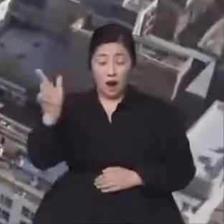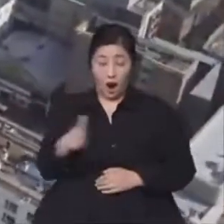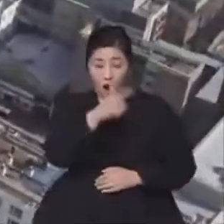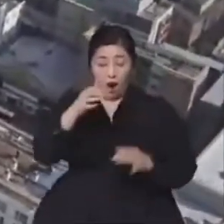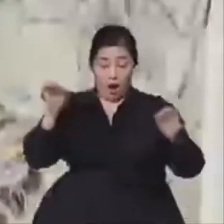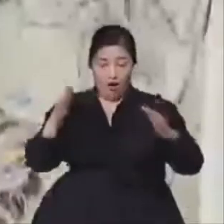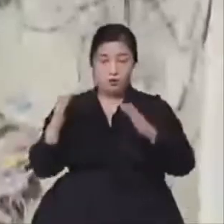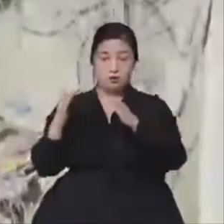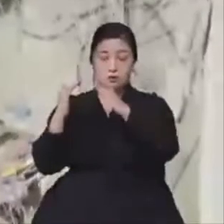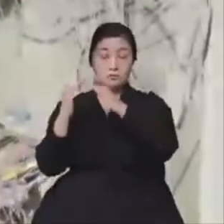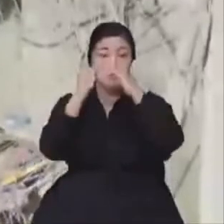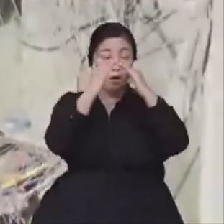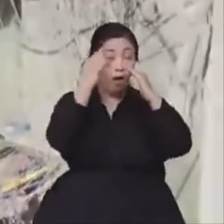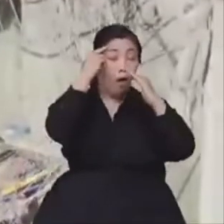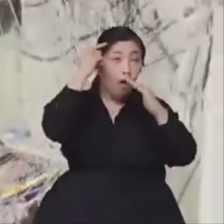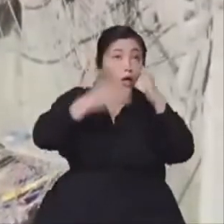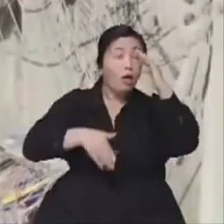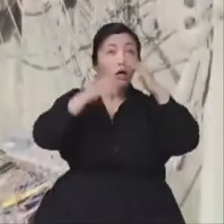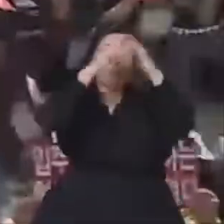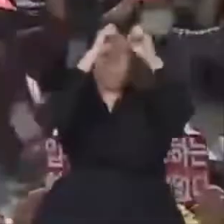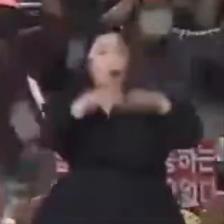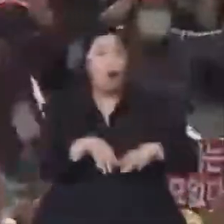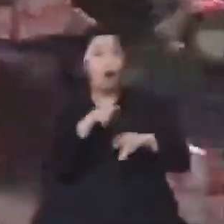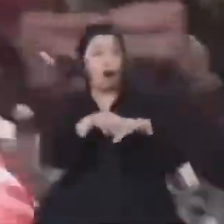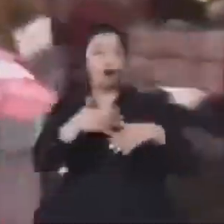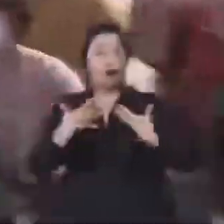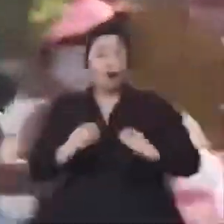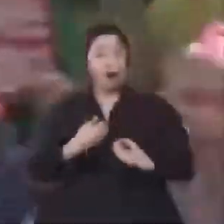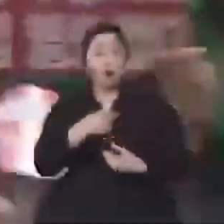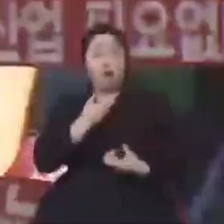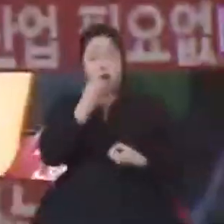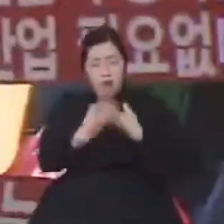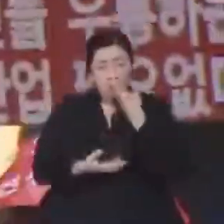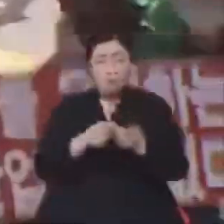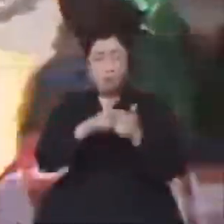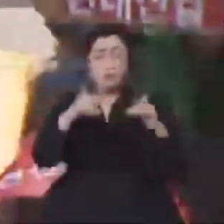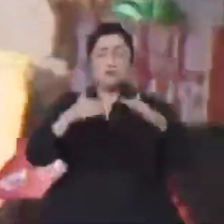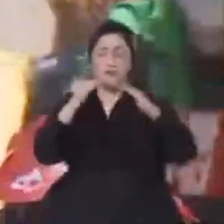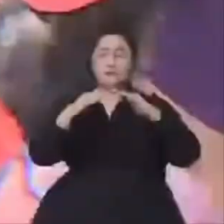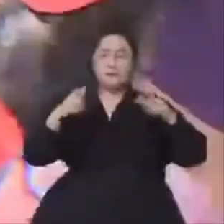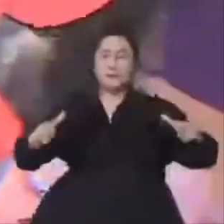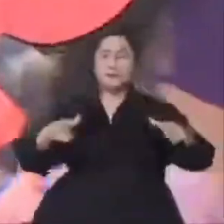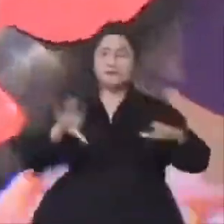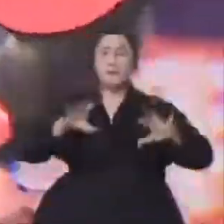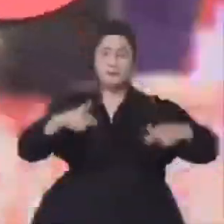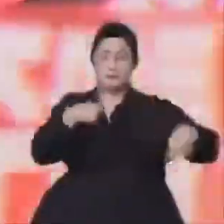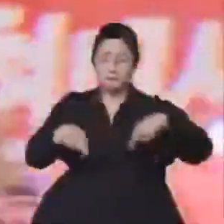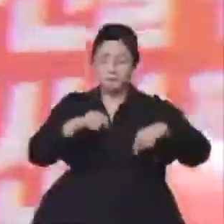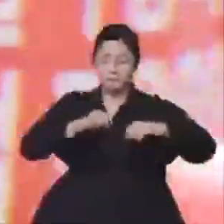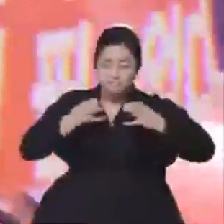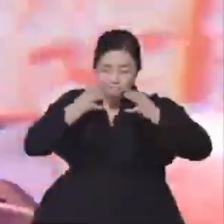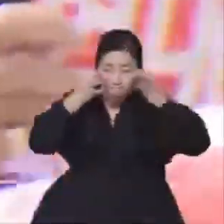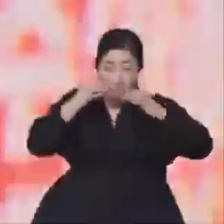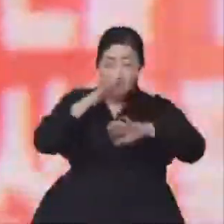하루아침에 입주할 아파트가 사라져버린 예비 입주자들의 절절한 호소에 지역 정치권이 화답하면서